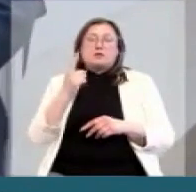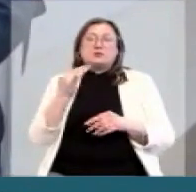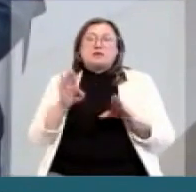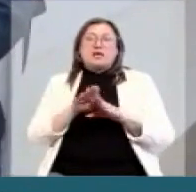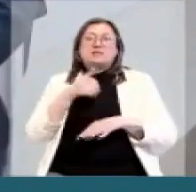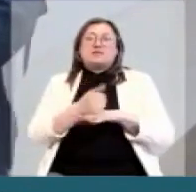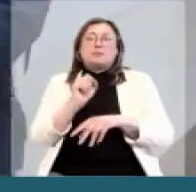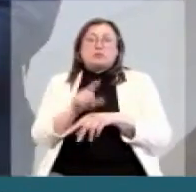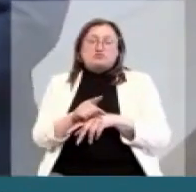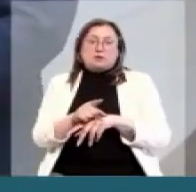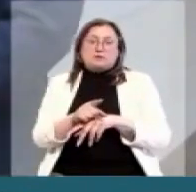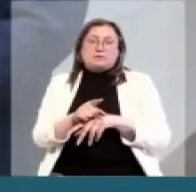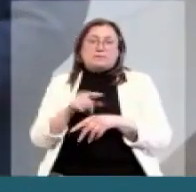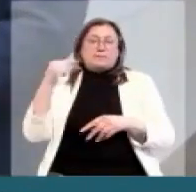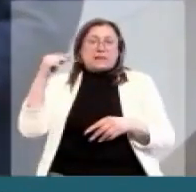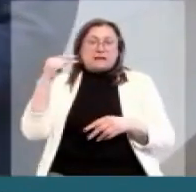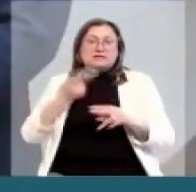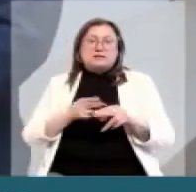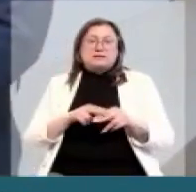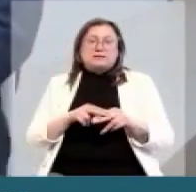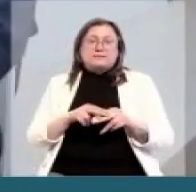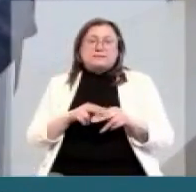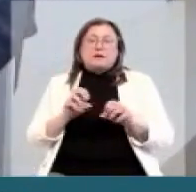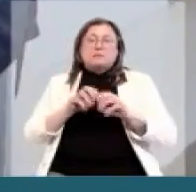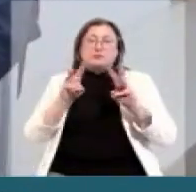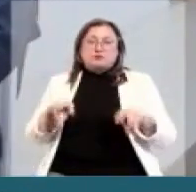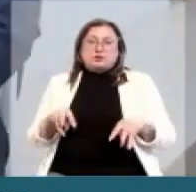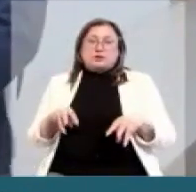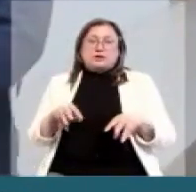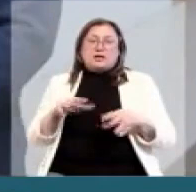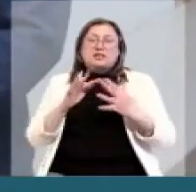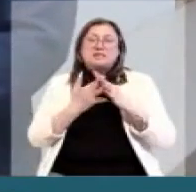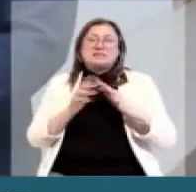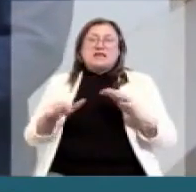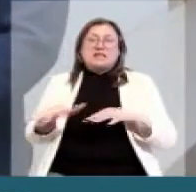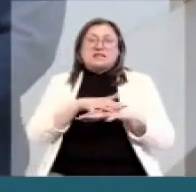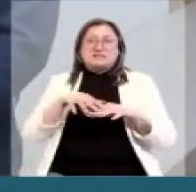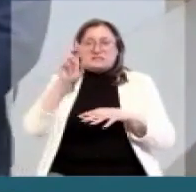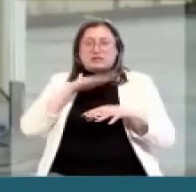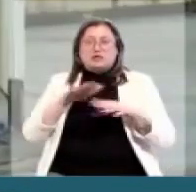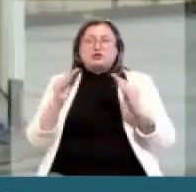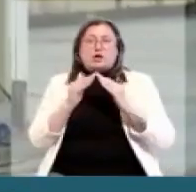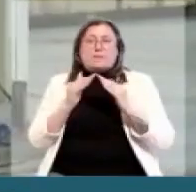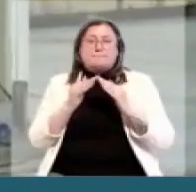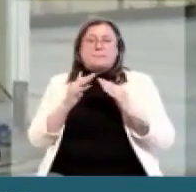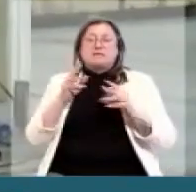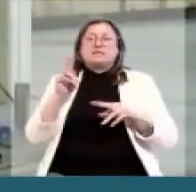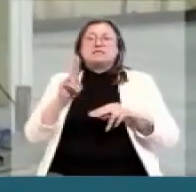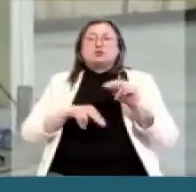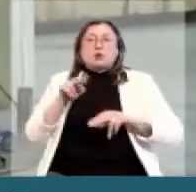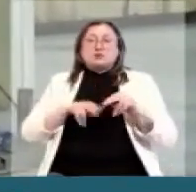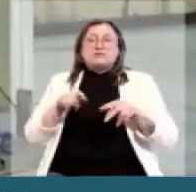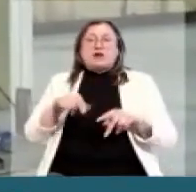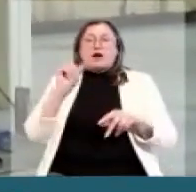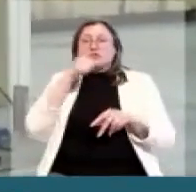таких основных поручений президента – это обеспечение населения страны жильем. Темпы строительства в